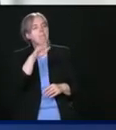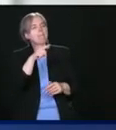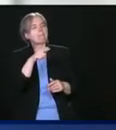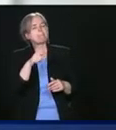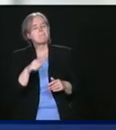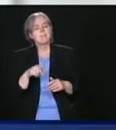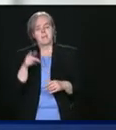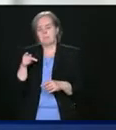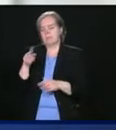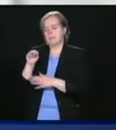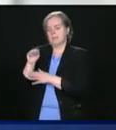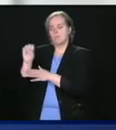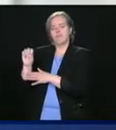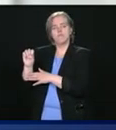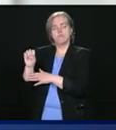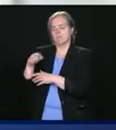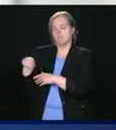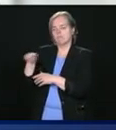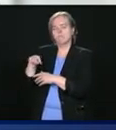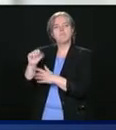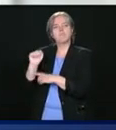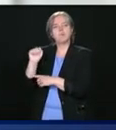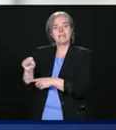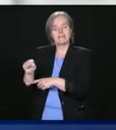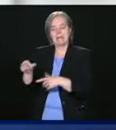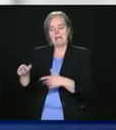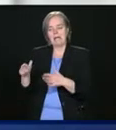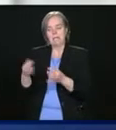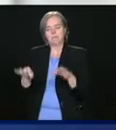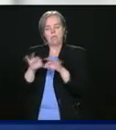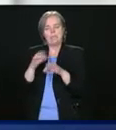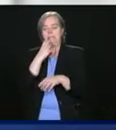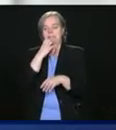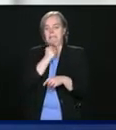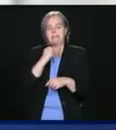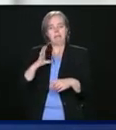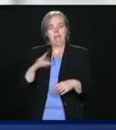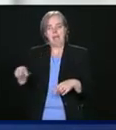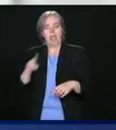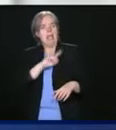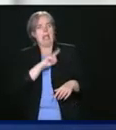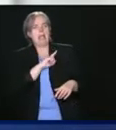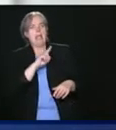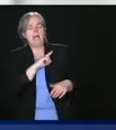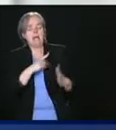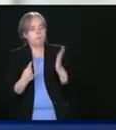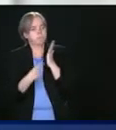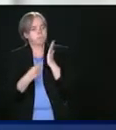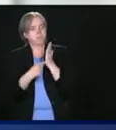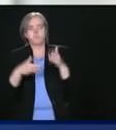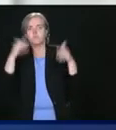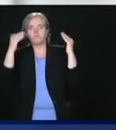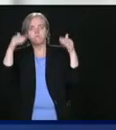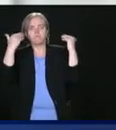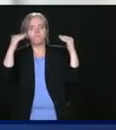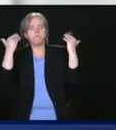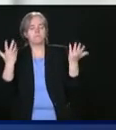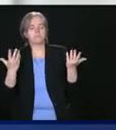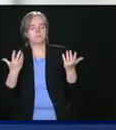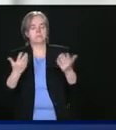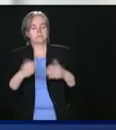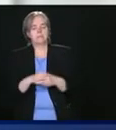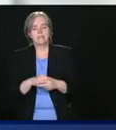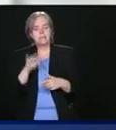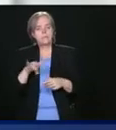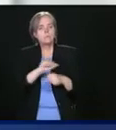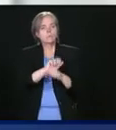Aujourd'hui, les entrepreneurs, petits entrepreneurs, sont au cœur de plusieurs communautés. Et ils